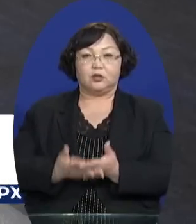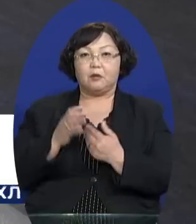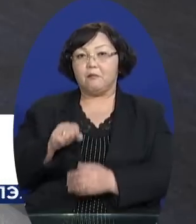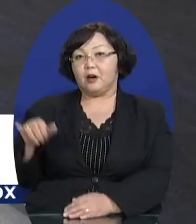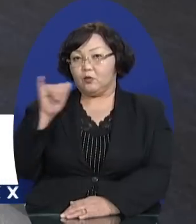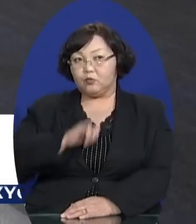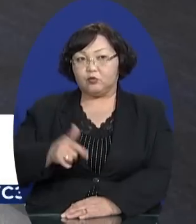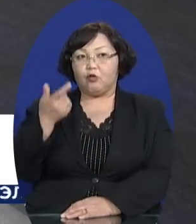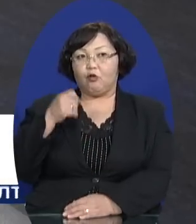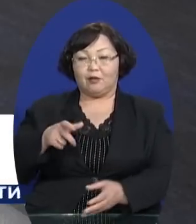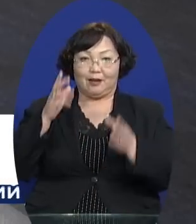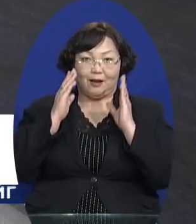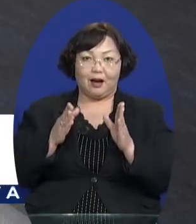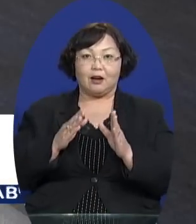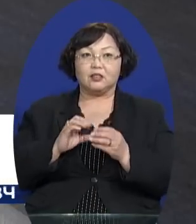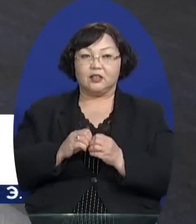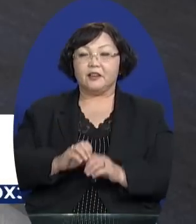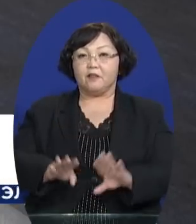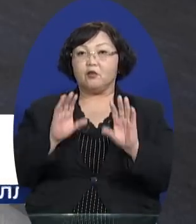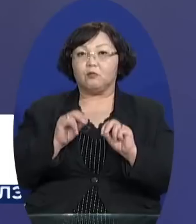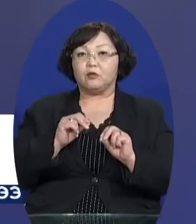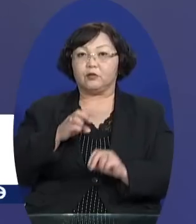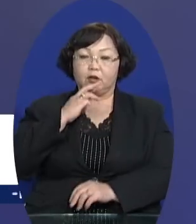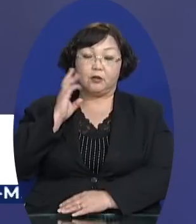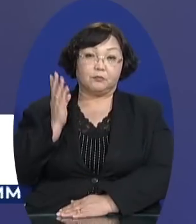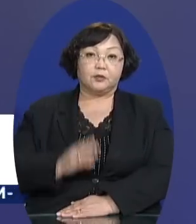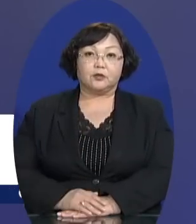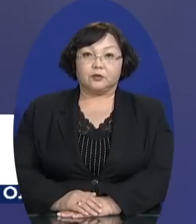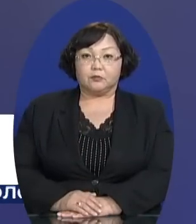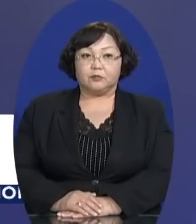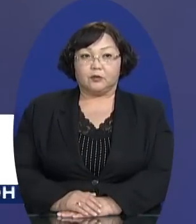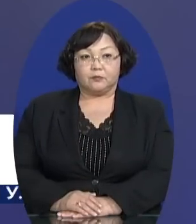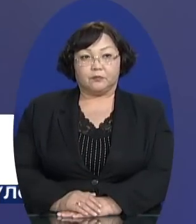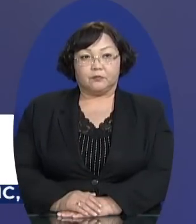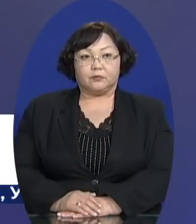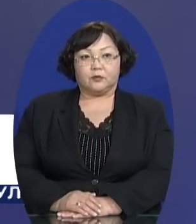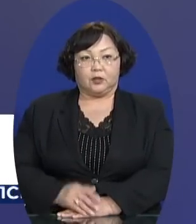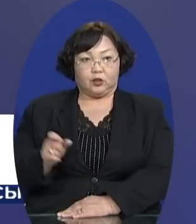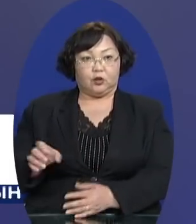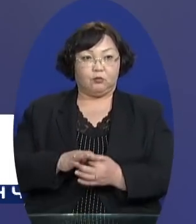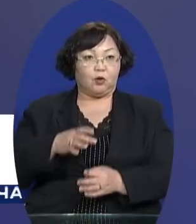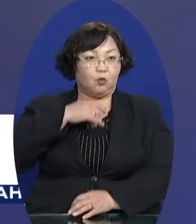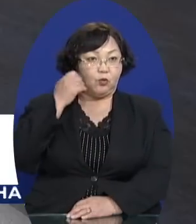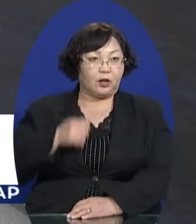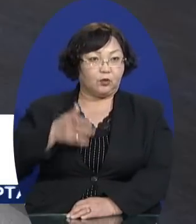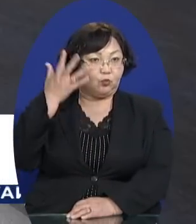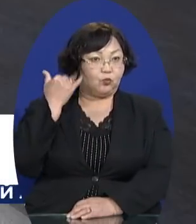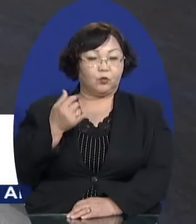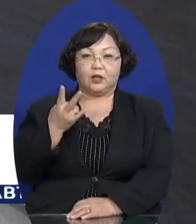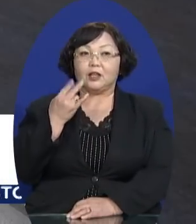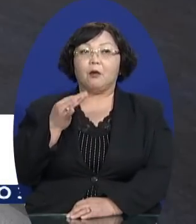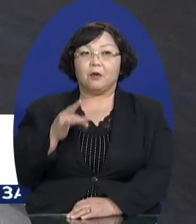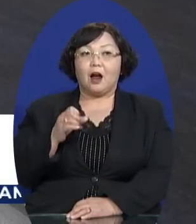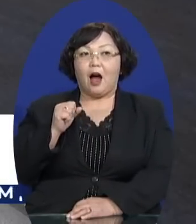нэгдсэн улс гол анхаарал хандуулсан хэвээр байх болно гэдгийг мөн онцлсан байна. Үүний зэрэгцээ Украинд ирэх намраас